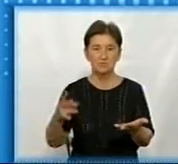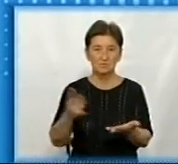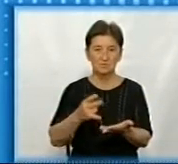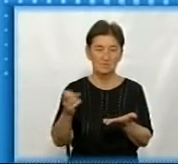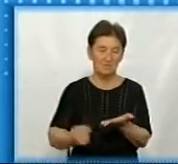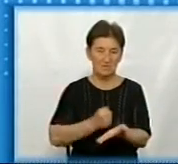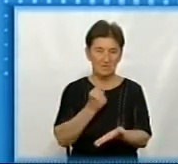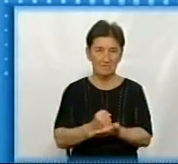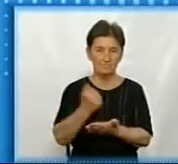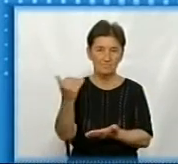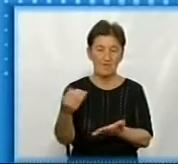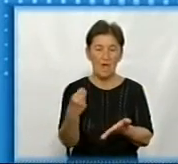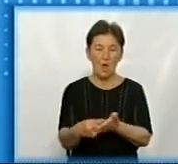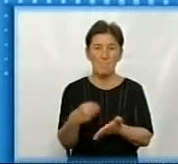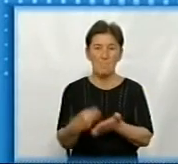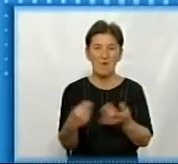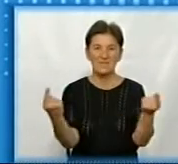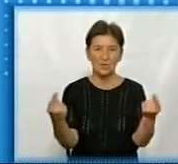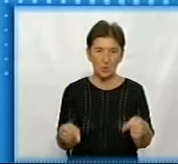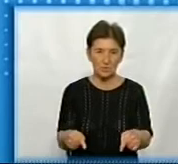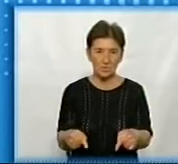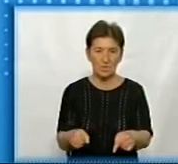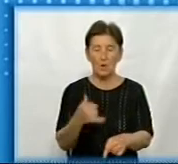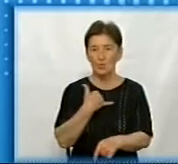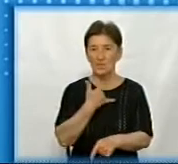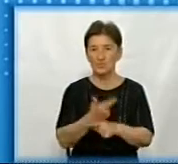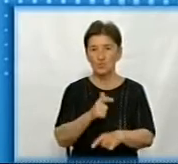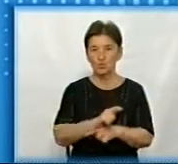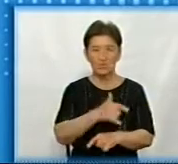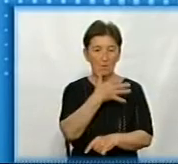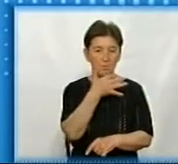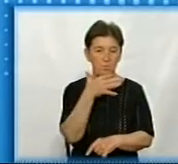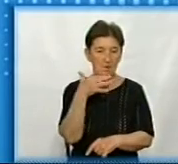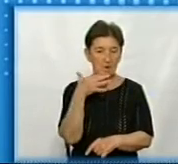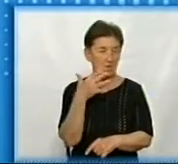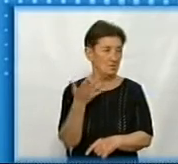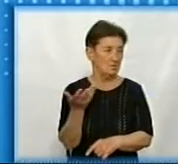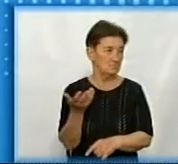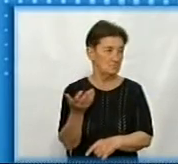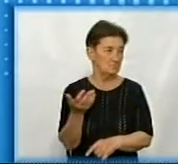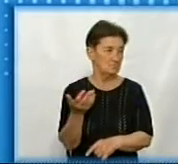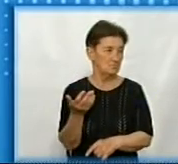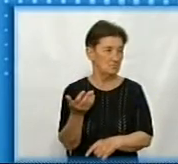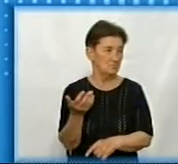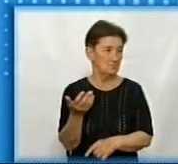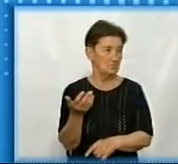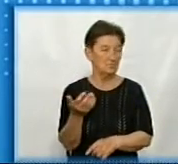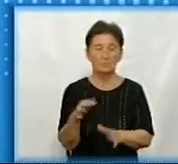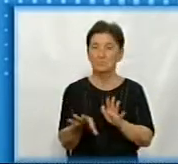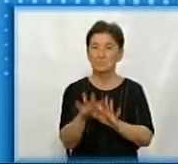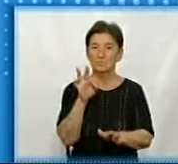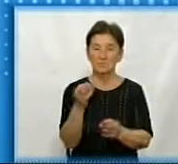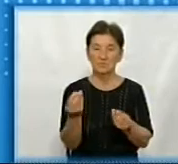вже банкрутом, і в подальшому ми йдемо тільки, тому що в нас дуже багато, скільки в нас, зараз скажу, визнані